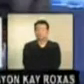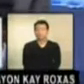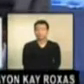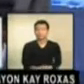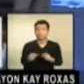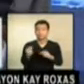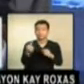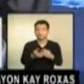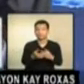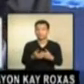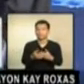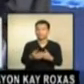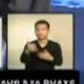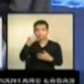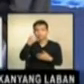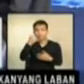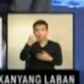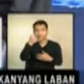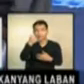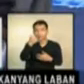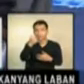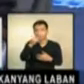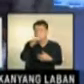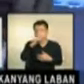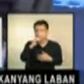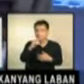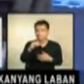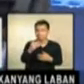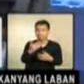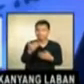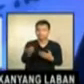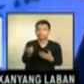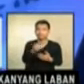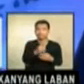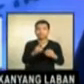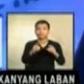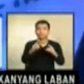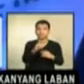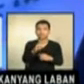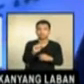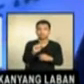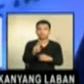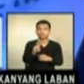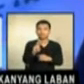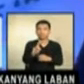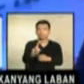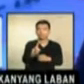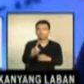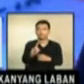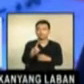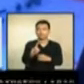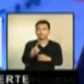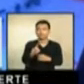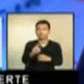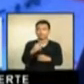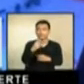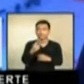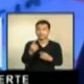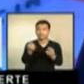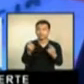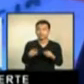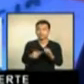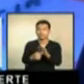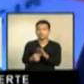Desk. Tinawagan din po natin, mga kapatid, ang DSWD. Sabi ng DSWD, hindi na po kailangan